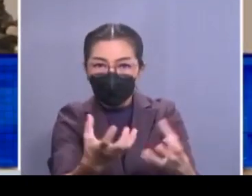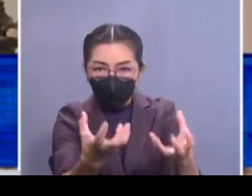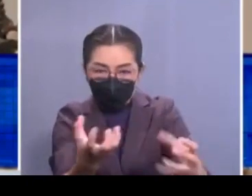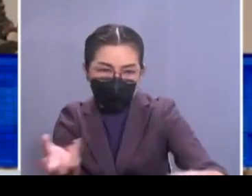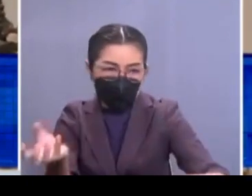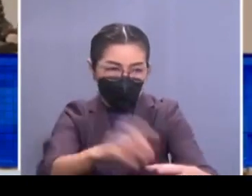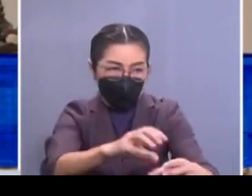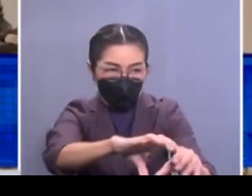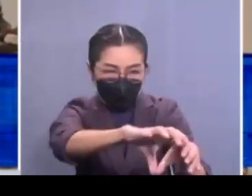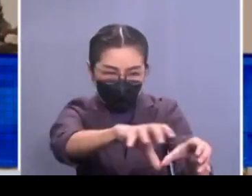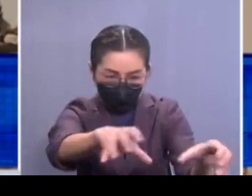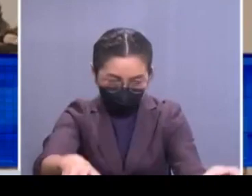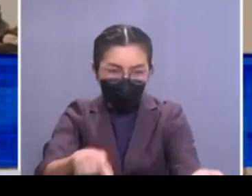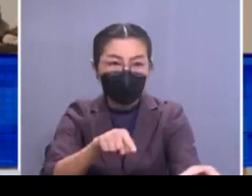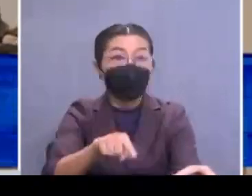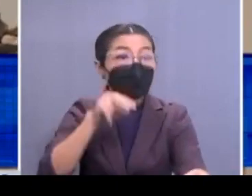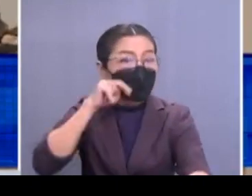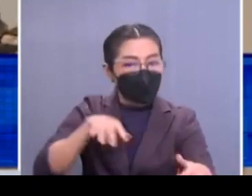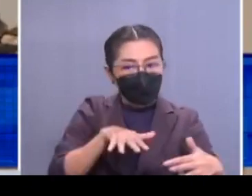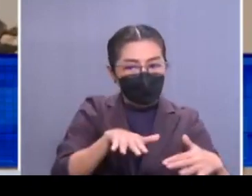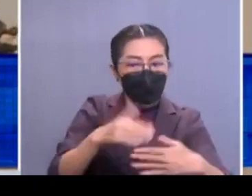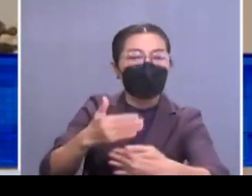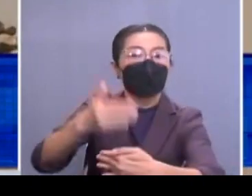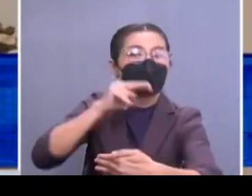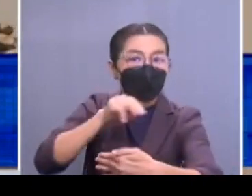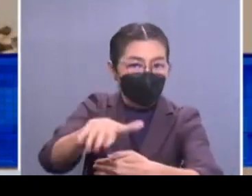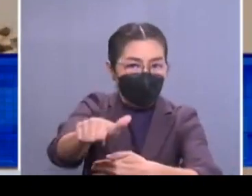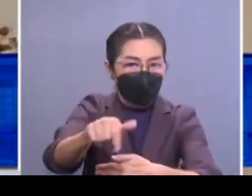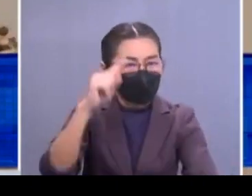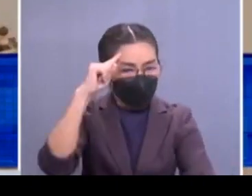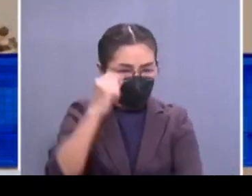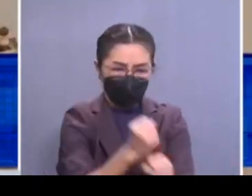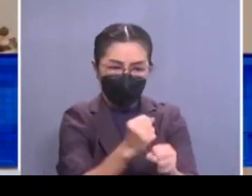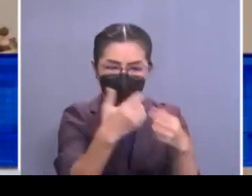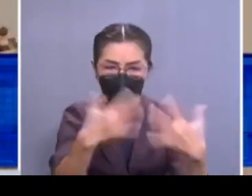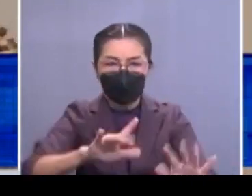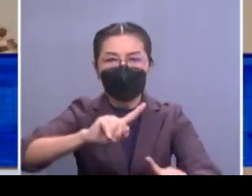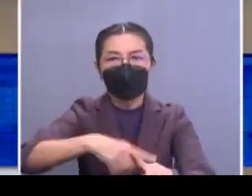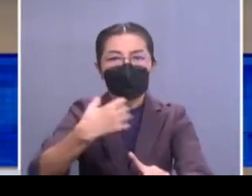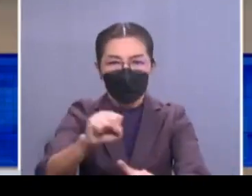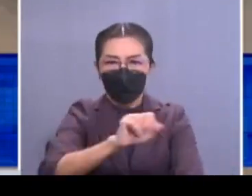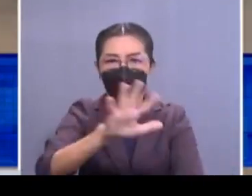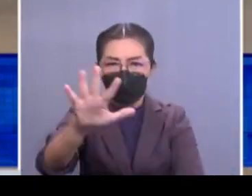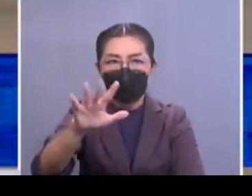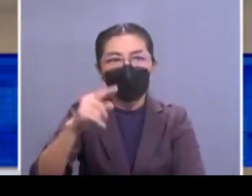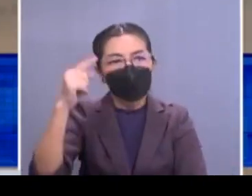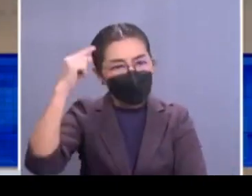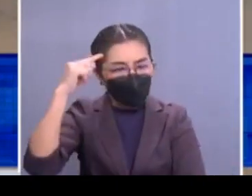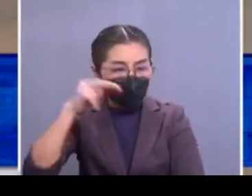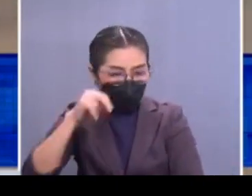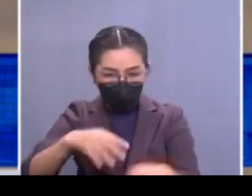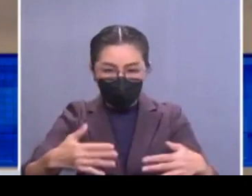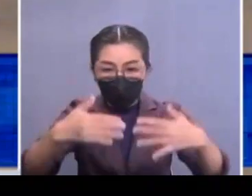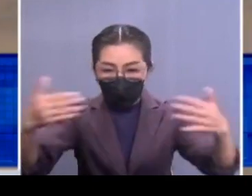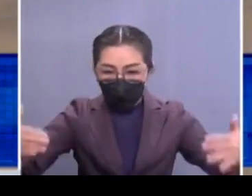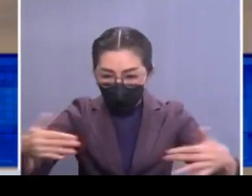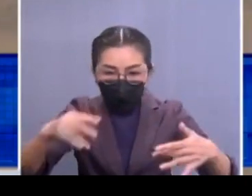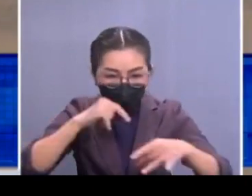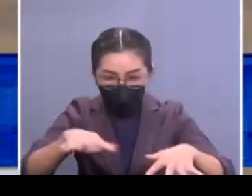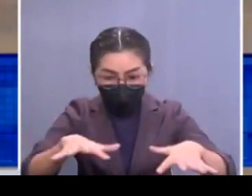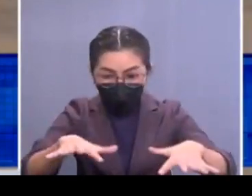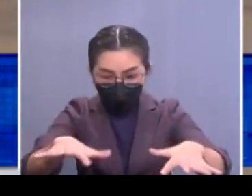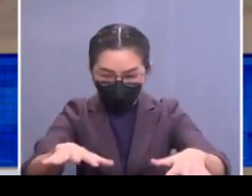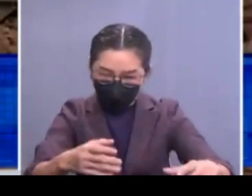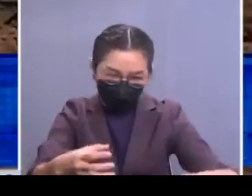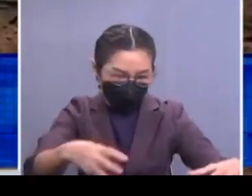จภายใน7วันถ้าตามกำหนดก็ต้องภายในวันที่5ตุลาคมนี้ค่ะก็คาดว่าจะสามารถควบคุมการไหลของน้ำนะคะให้มาอยู่ทางอาคาร